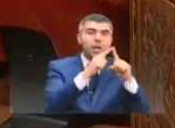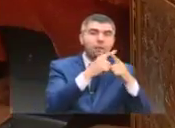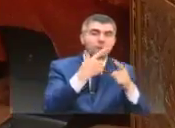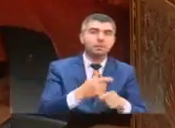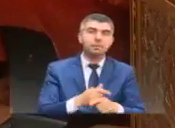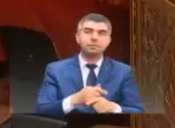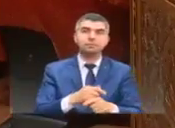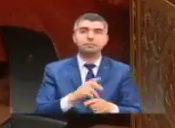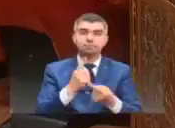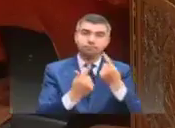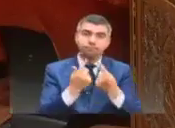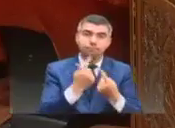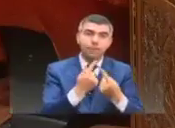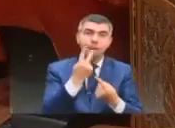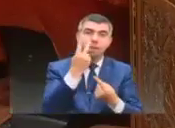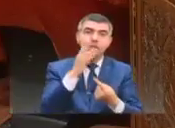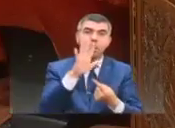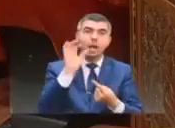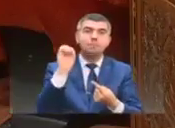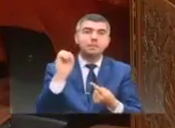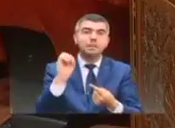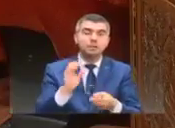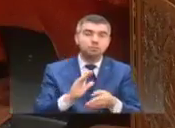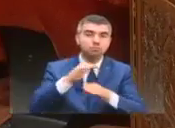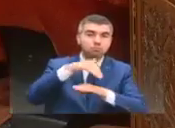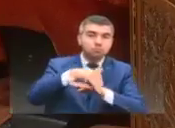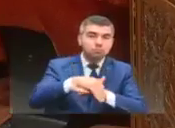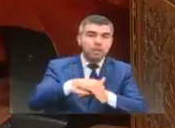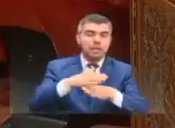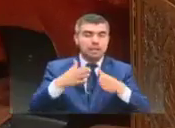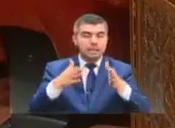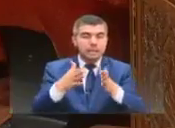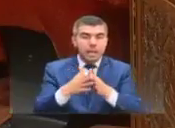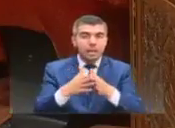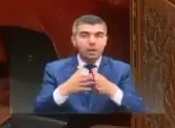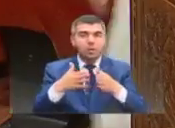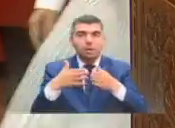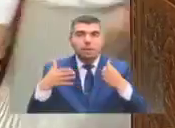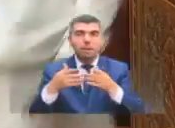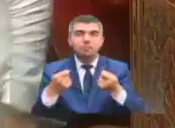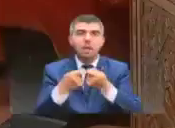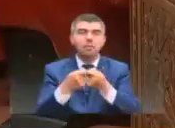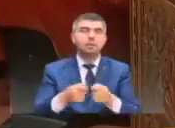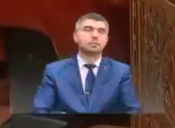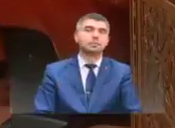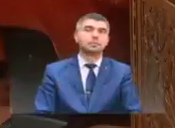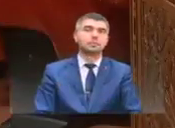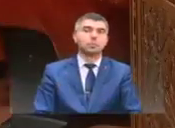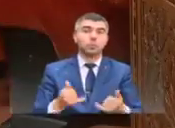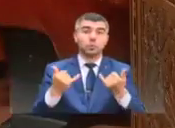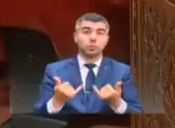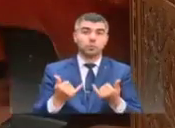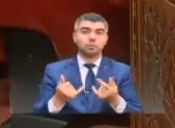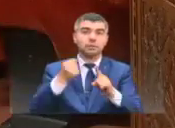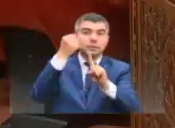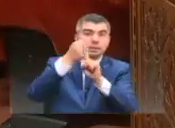توفر على أكثر 250 سد تلي ما بين سد متوسط صغير وبحيرة تلية. الآن نشتغل بوتيرة أخرى أو بمقاربة